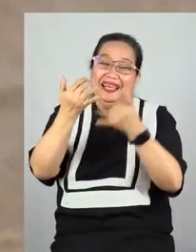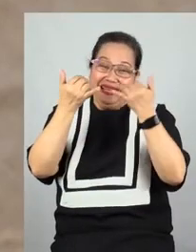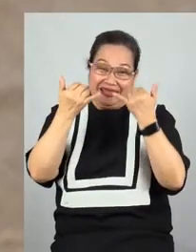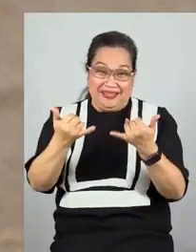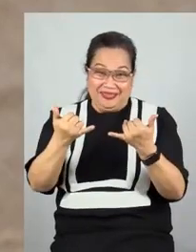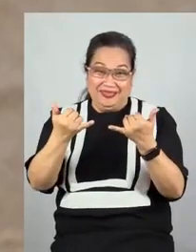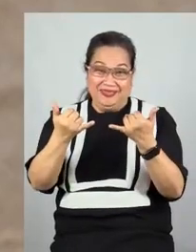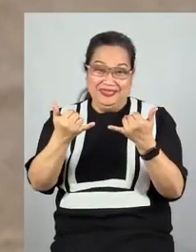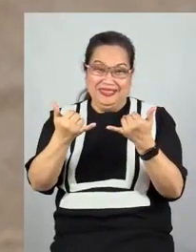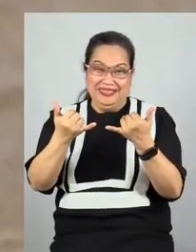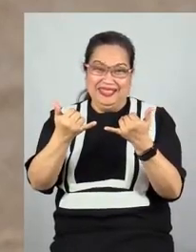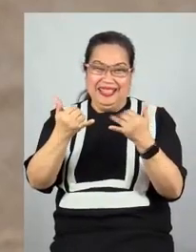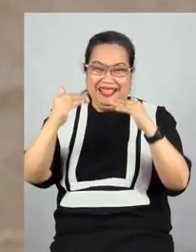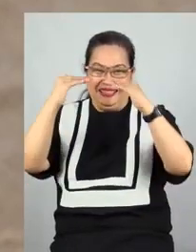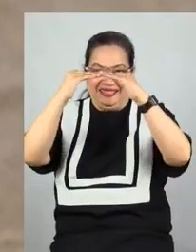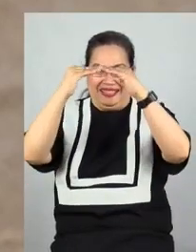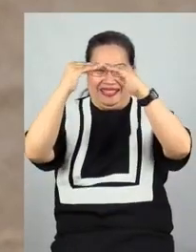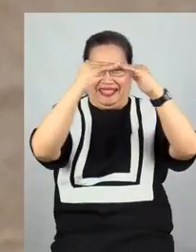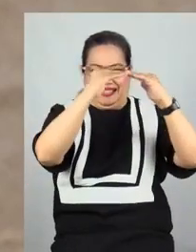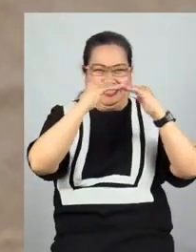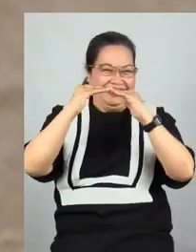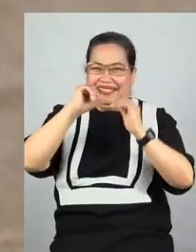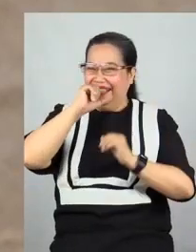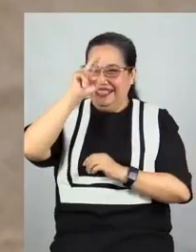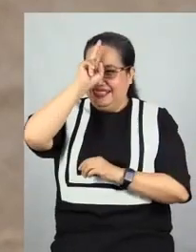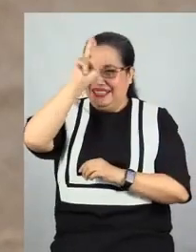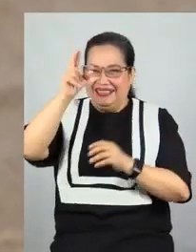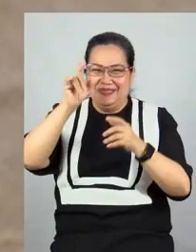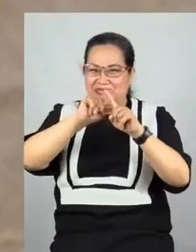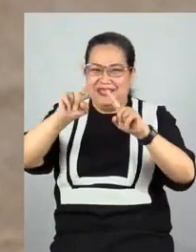Ngayon, patas na kaming lahat.